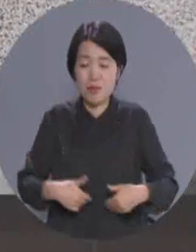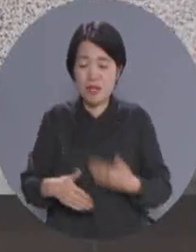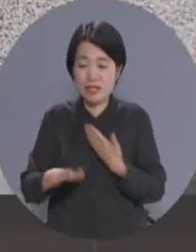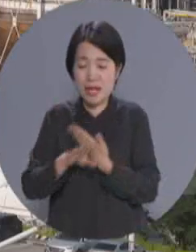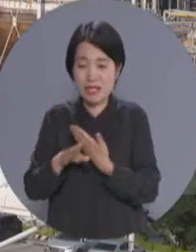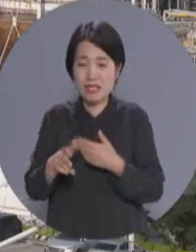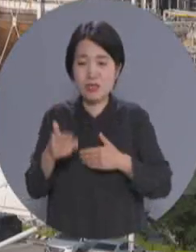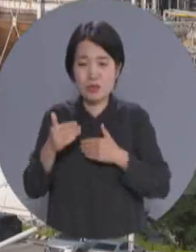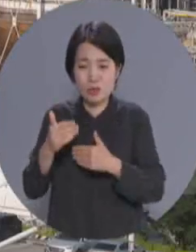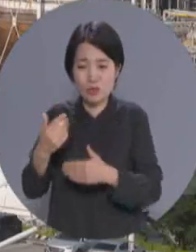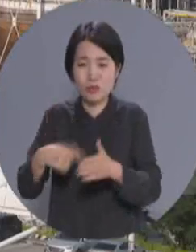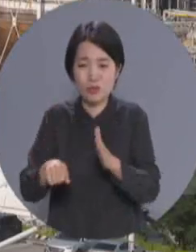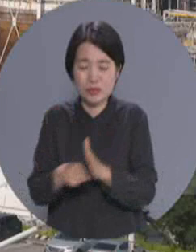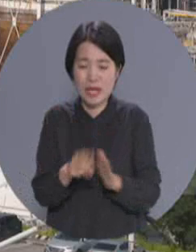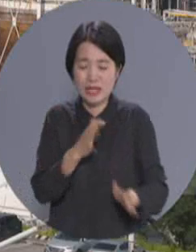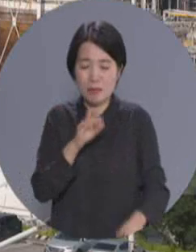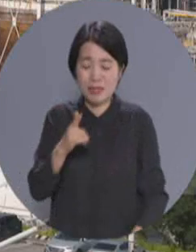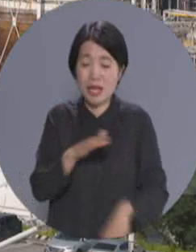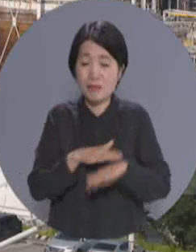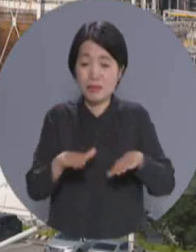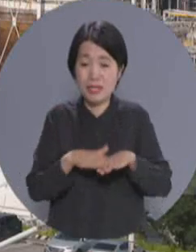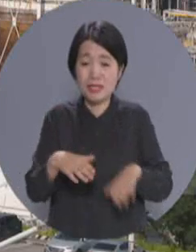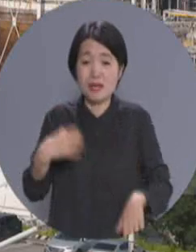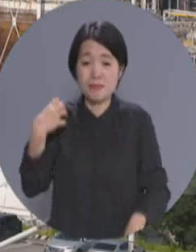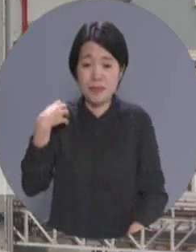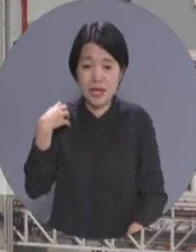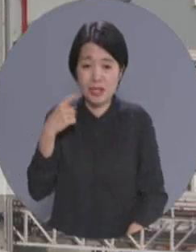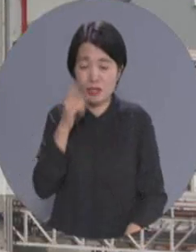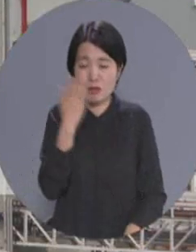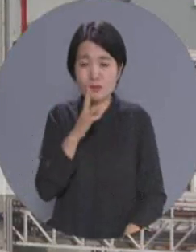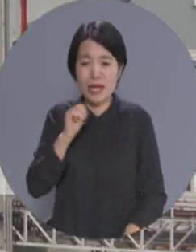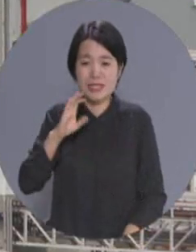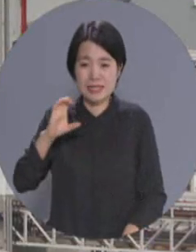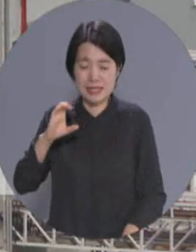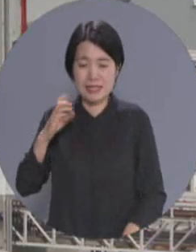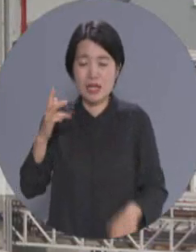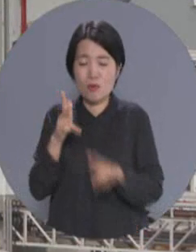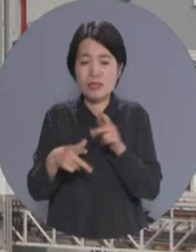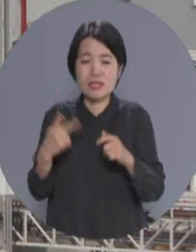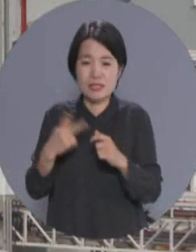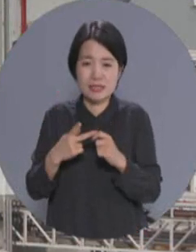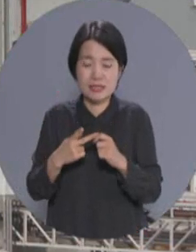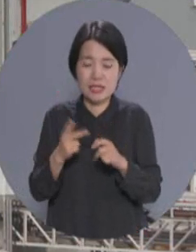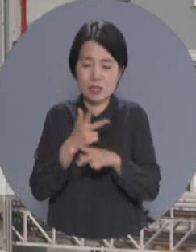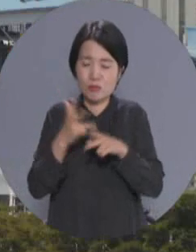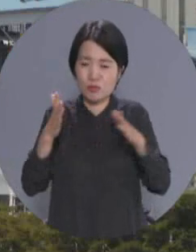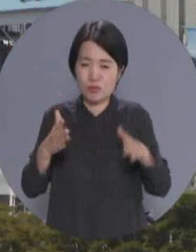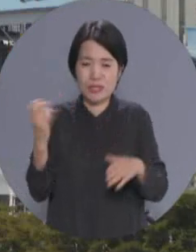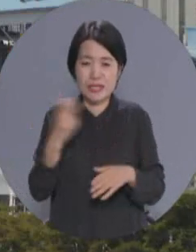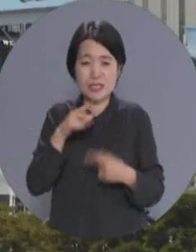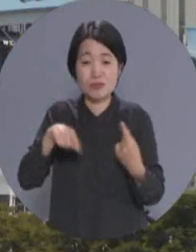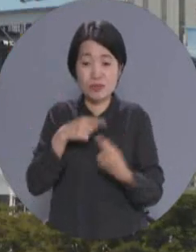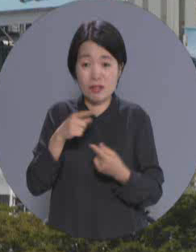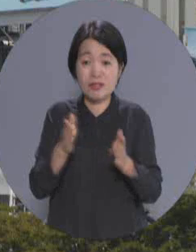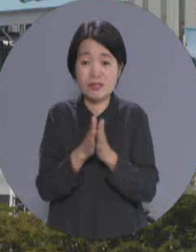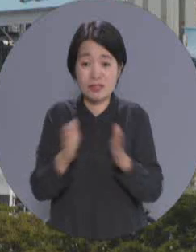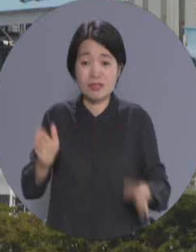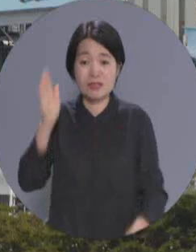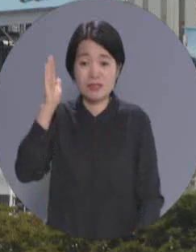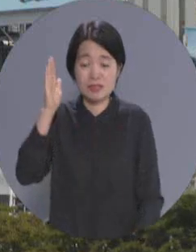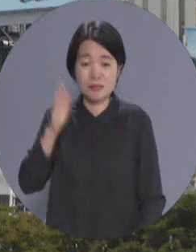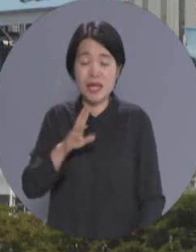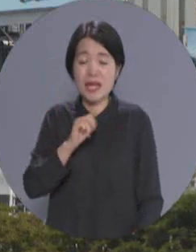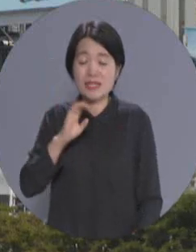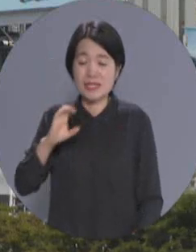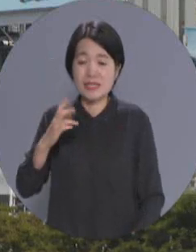공정을 위해 나프타 분해 시설인 여수 NCC 2공장을 이번 주 안에 재가동할 예정이라고 밝혔습니다